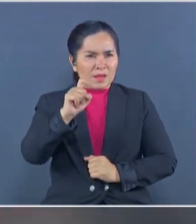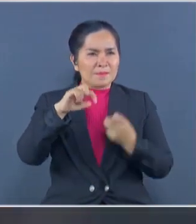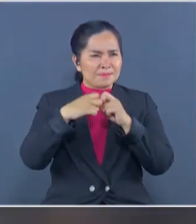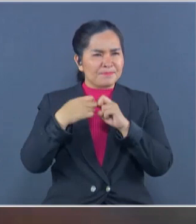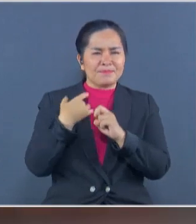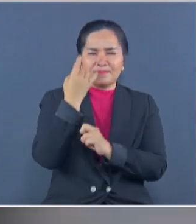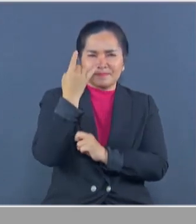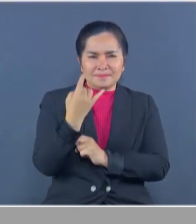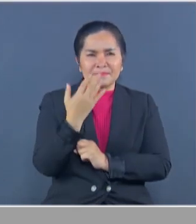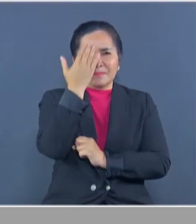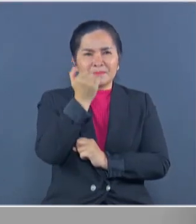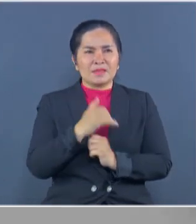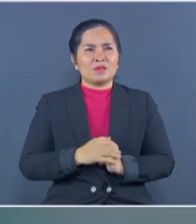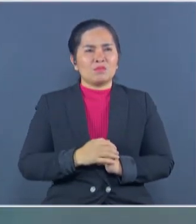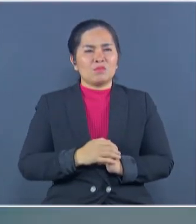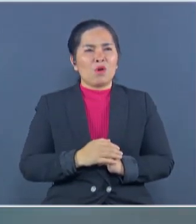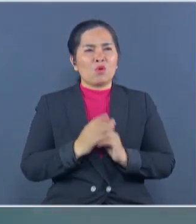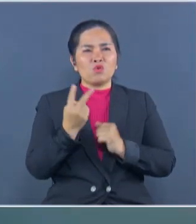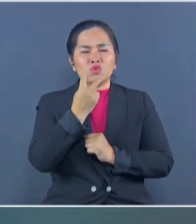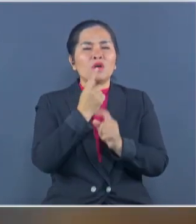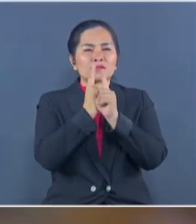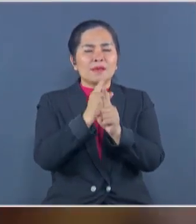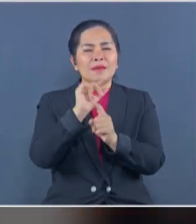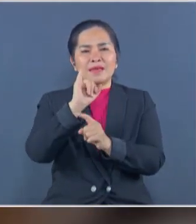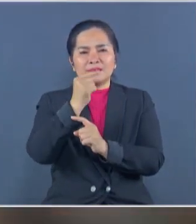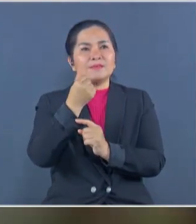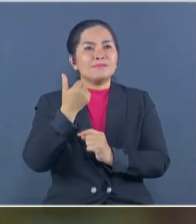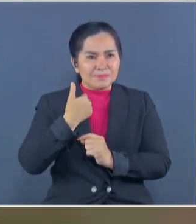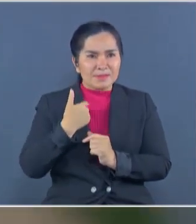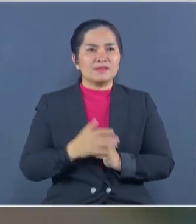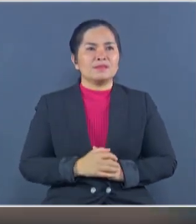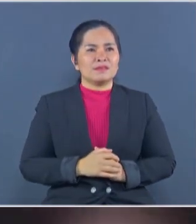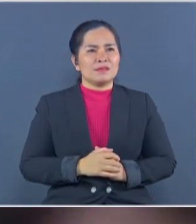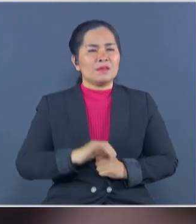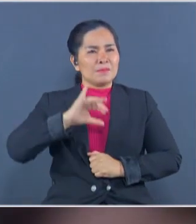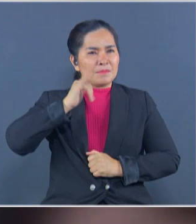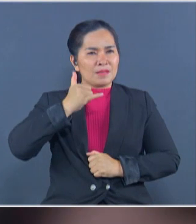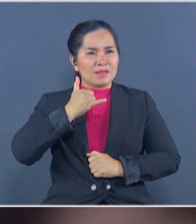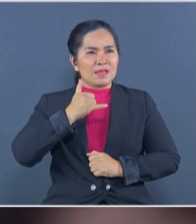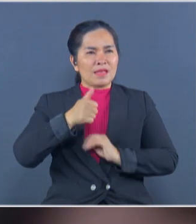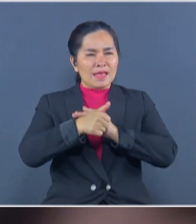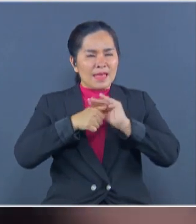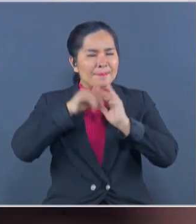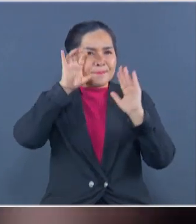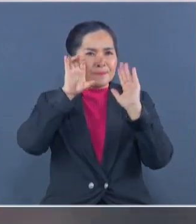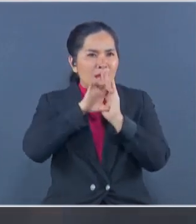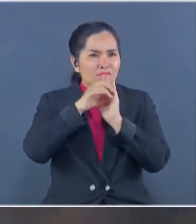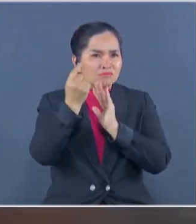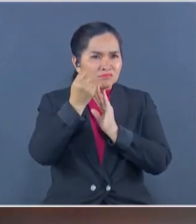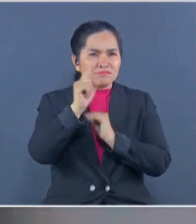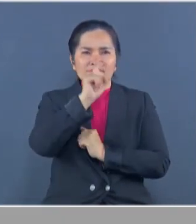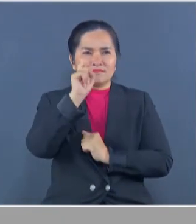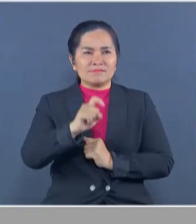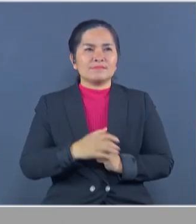ไรขึ้นกันแน่เพราะว่าทั้ง2ฝ่ายเนี่ยยังไม่ได้อันฟอลว์ IG ของกันและกันนะหรืออาจจะเป็นแค่การซ่อนรูปเฉยๆแล้